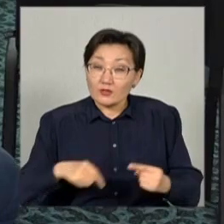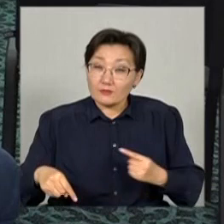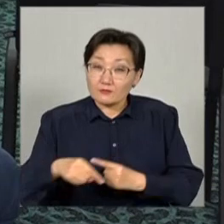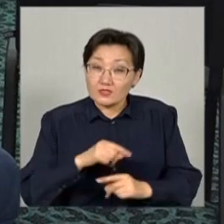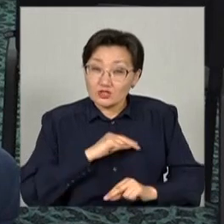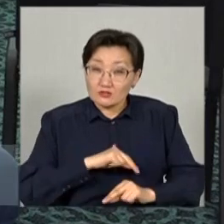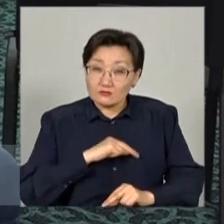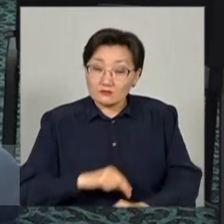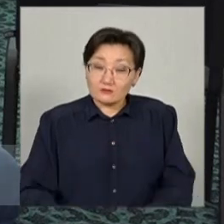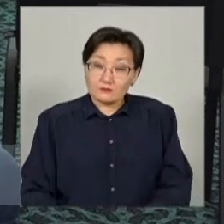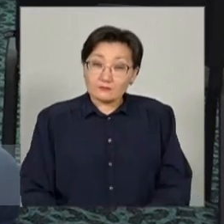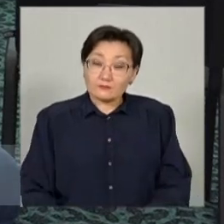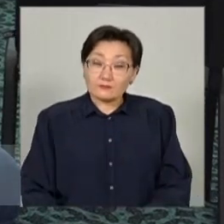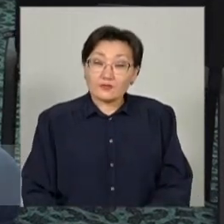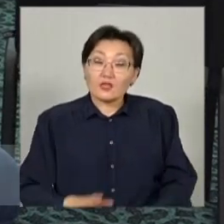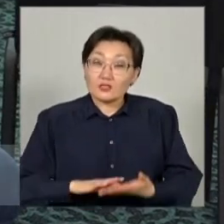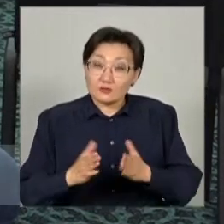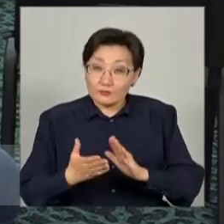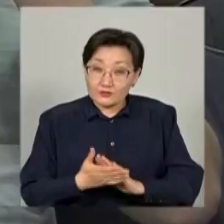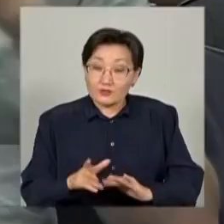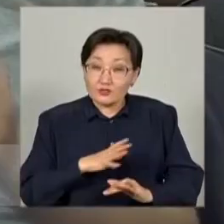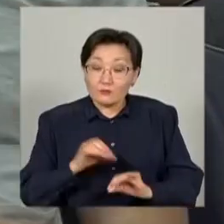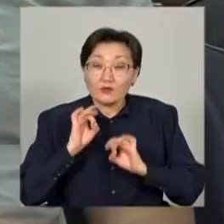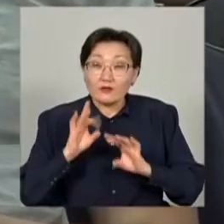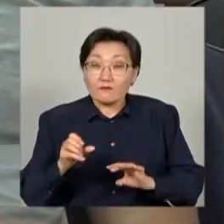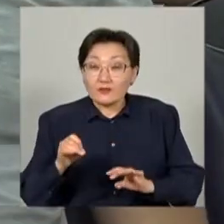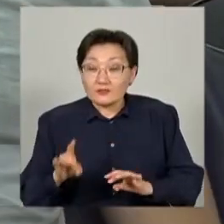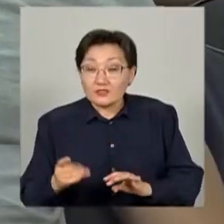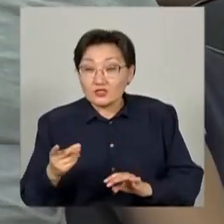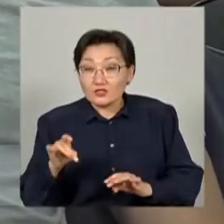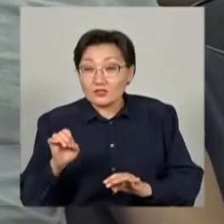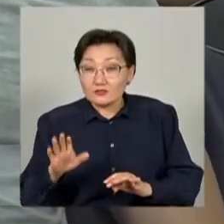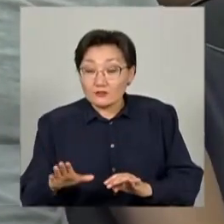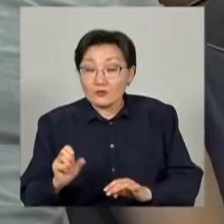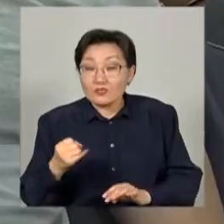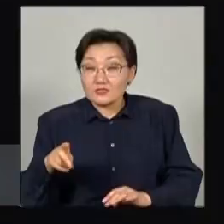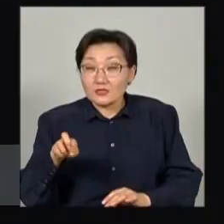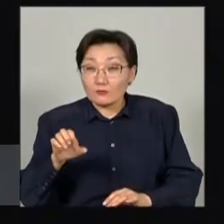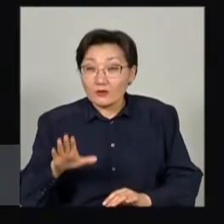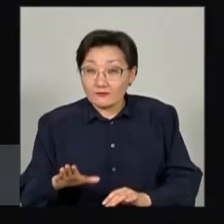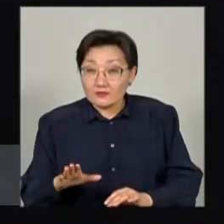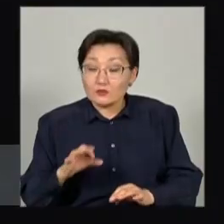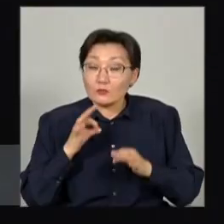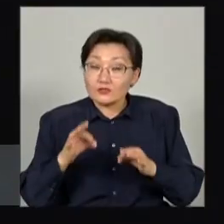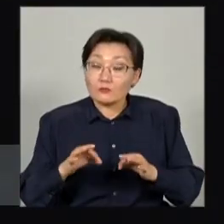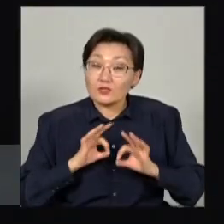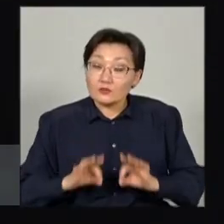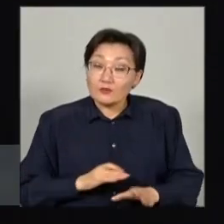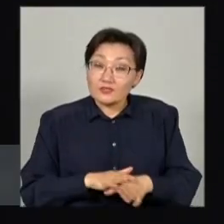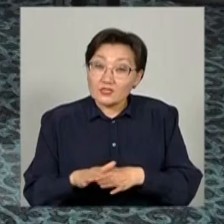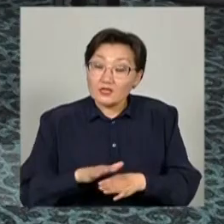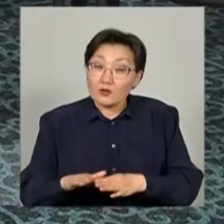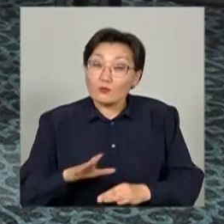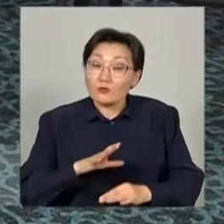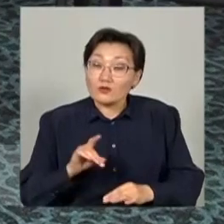деятельность. В сговоре, как оказалось, были известные вайнеры Шарниязов, Саитпаев и Бурканов. Он, по словам прокурора, исполнял роль